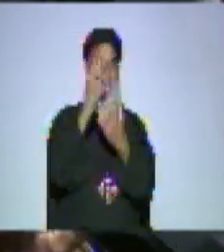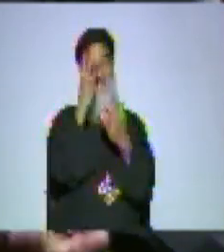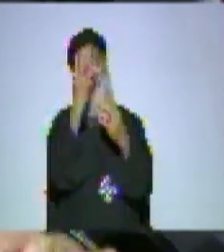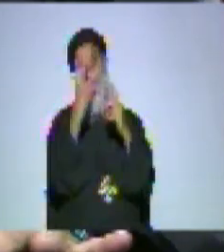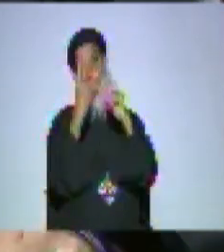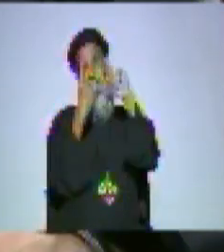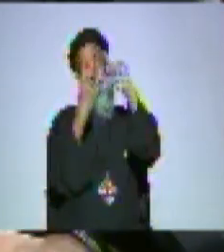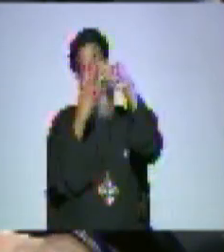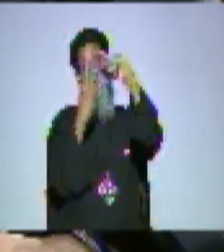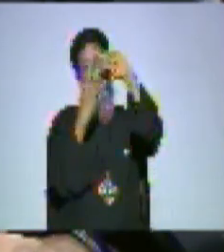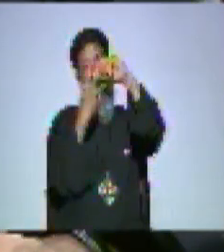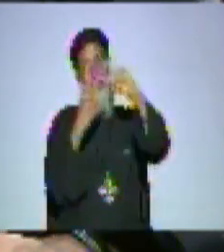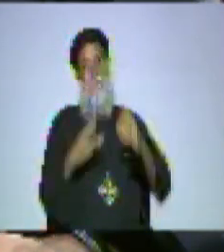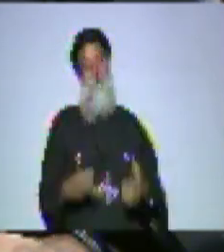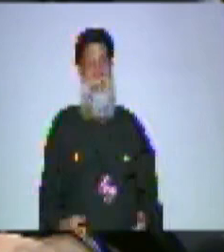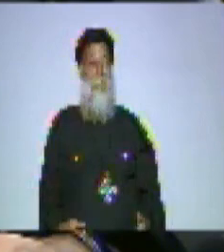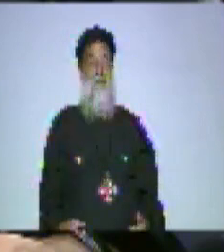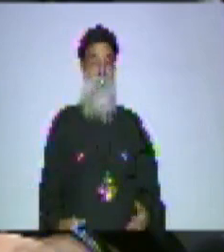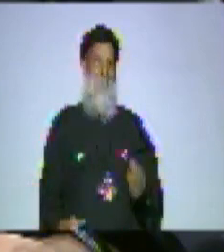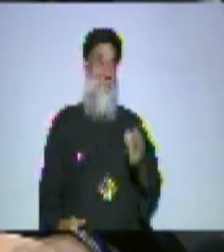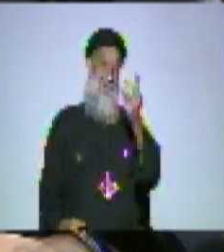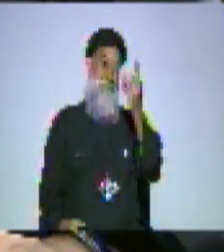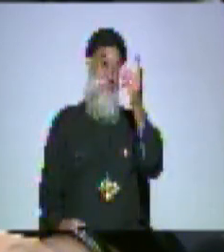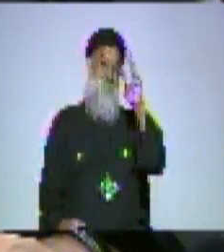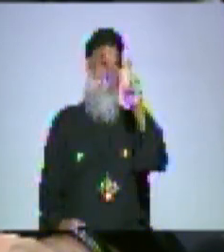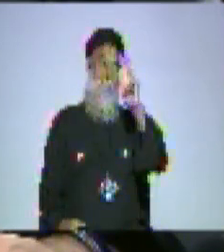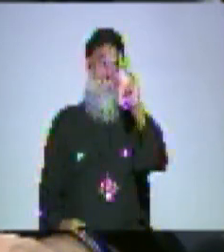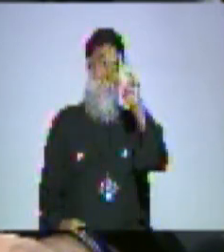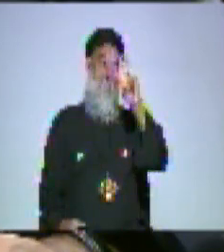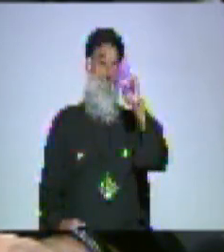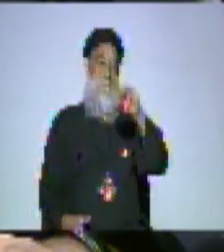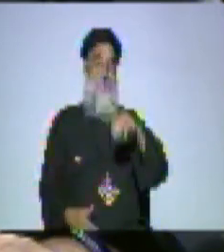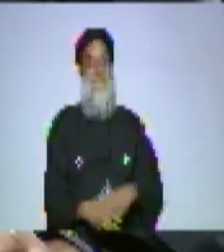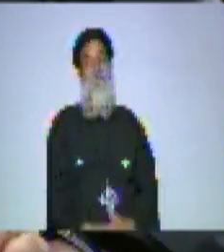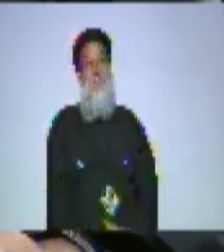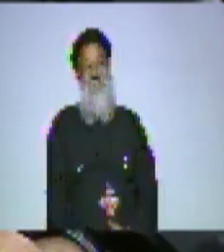عشان هم ثلاث حاجات يعني